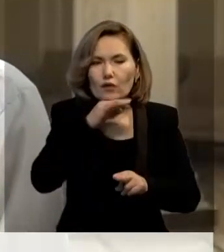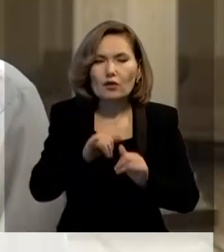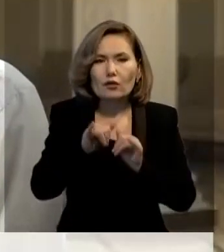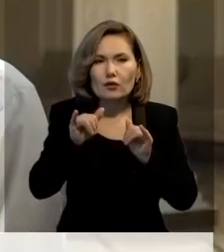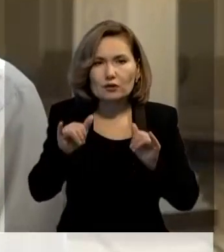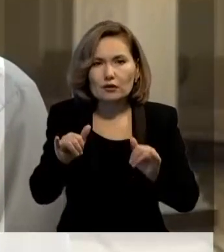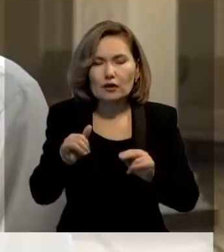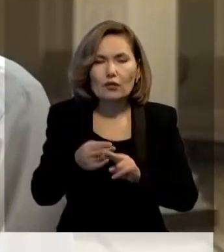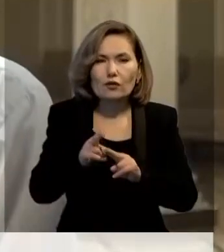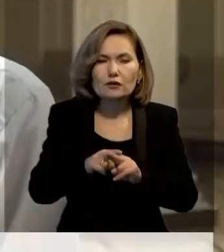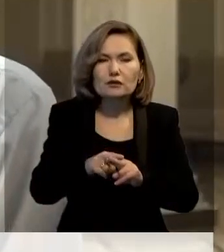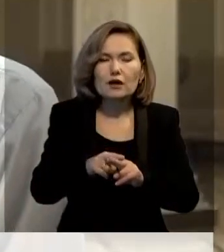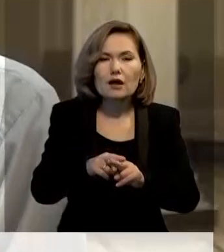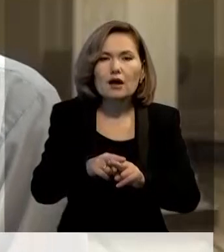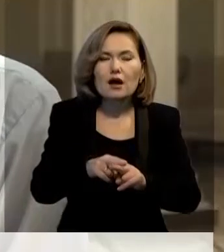кейбір құстар керісінше